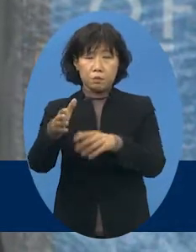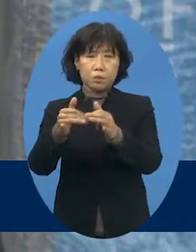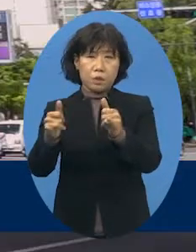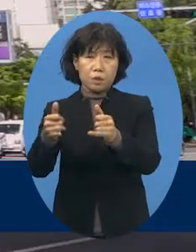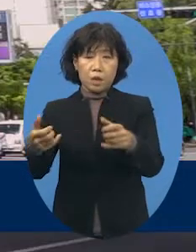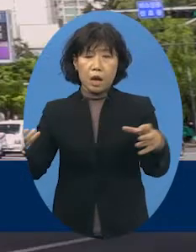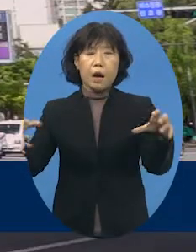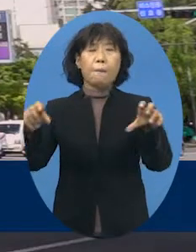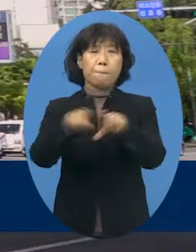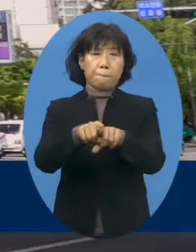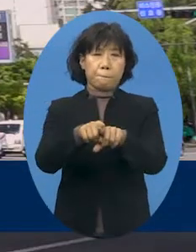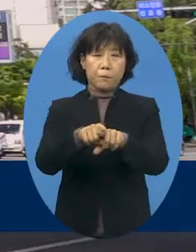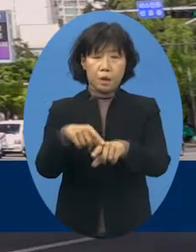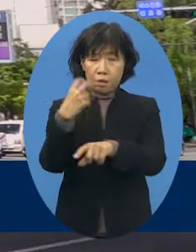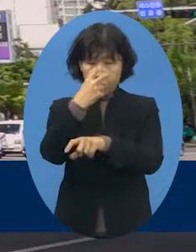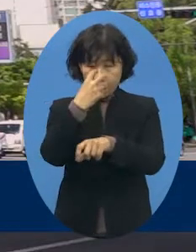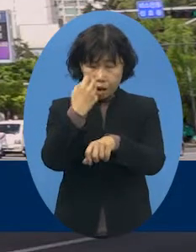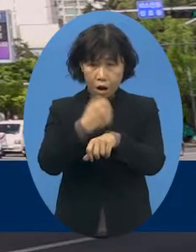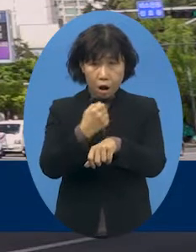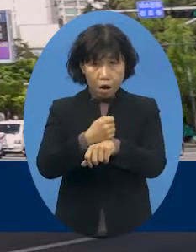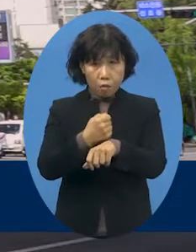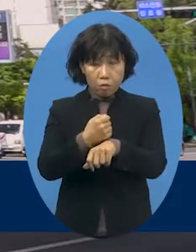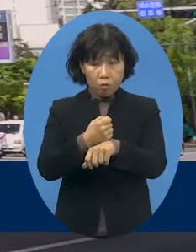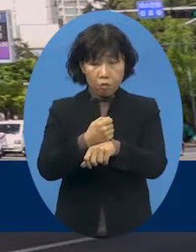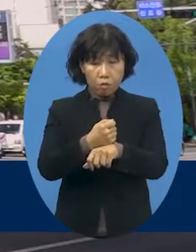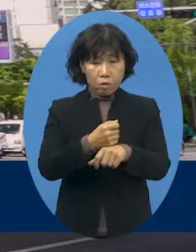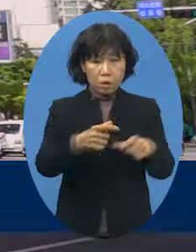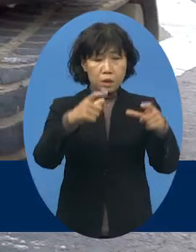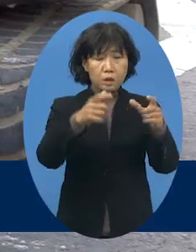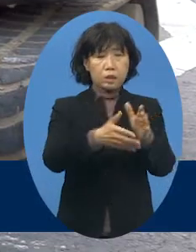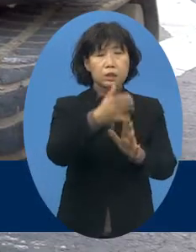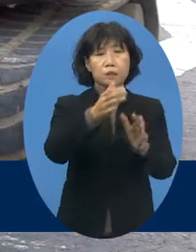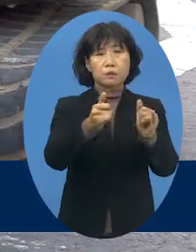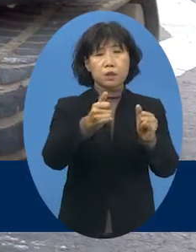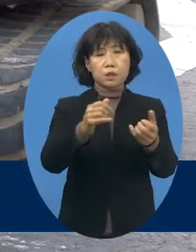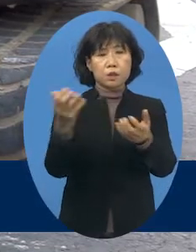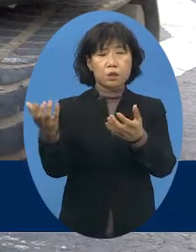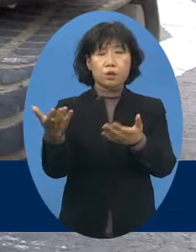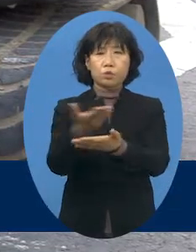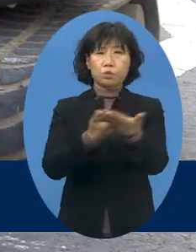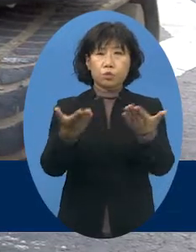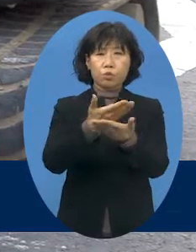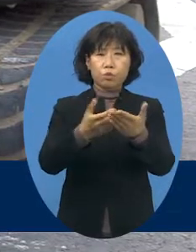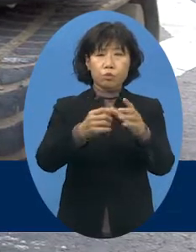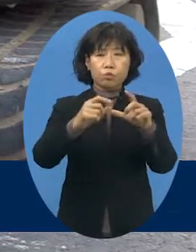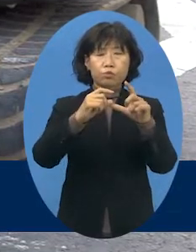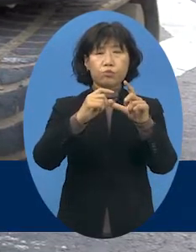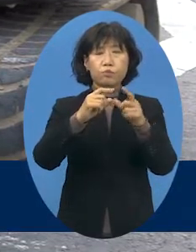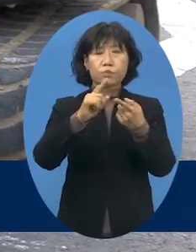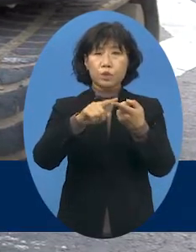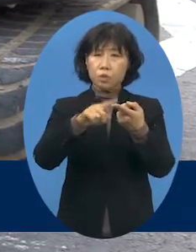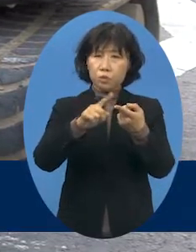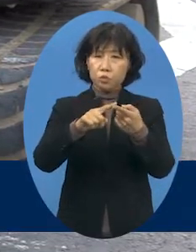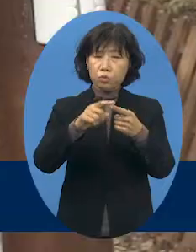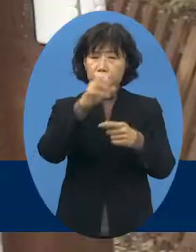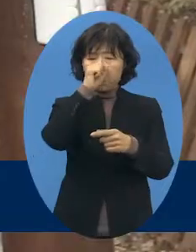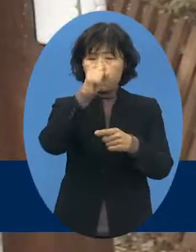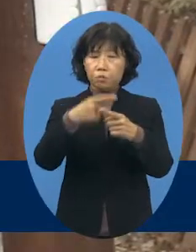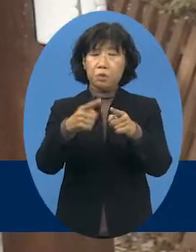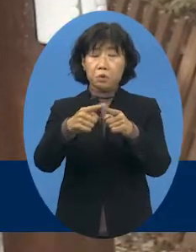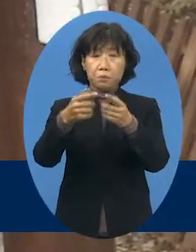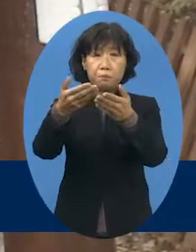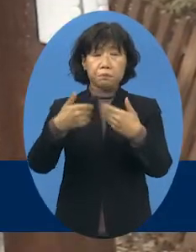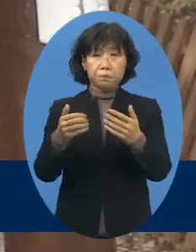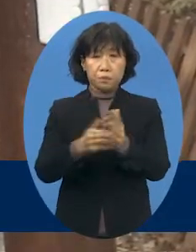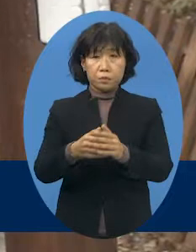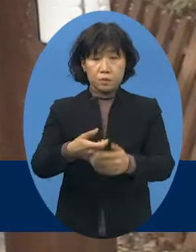등으로 합동 점검반을 구성 함으로써 시민 전문가 와의 소통 협력 부분에서도 좋은 평가를 받았습니다 군은